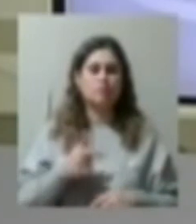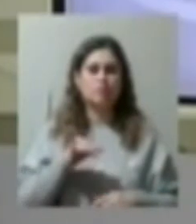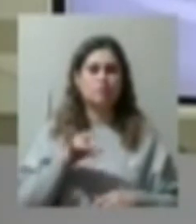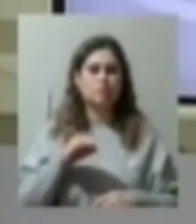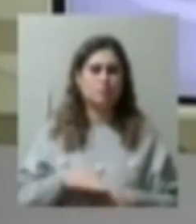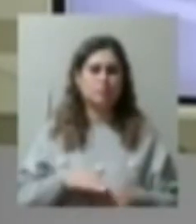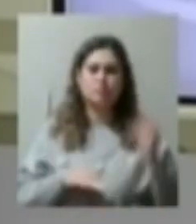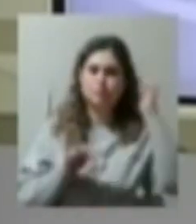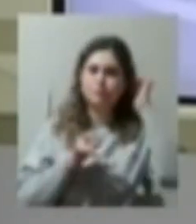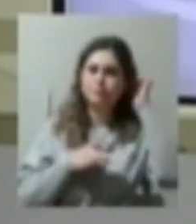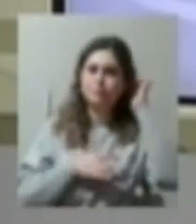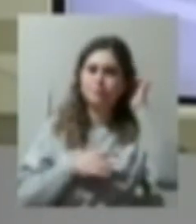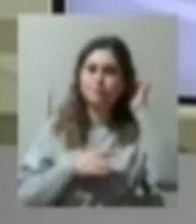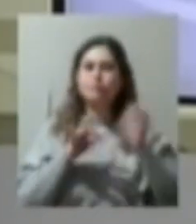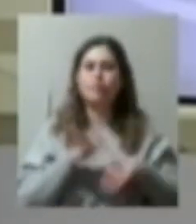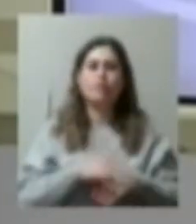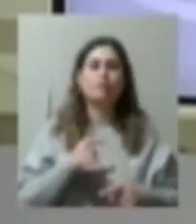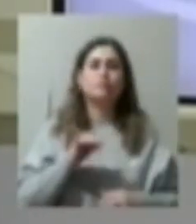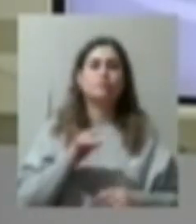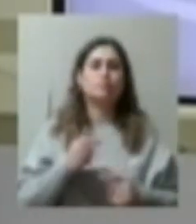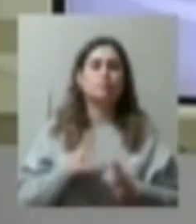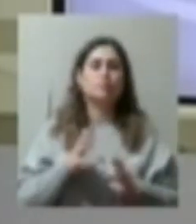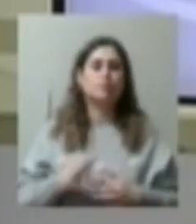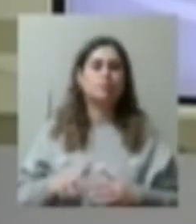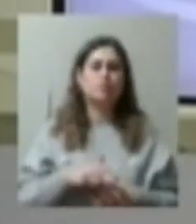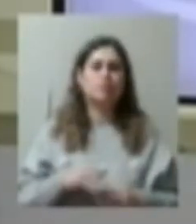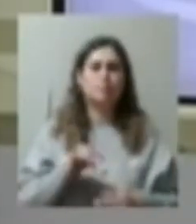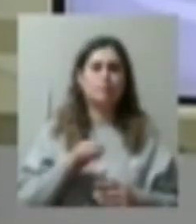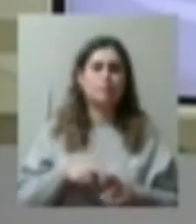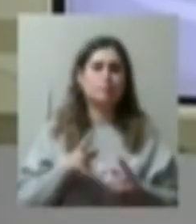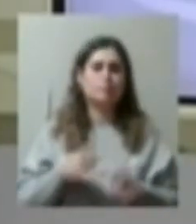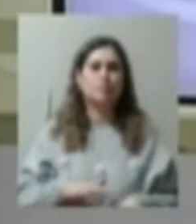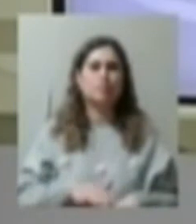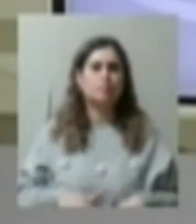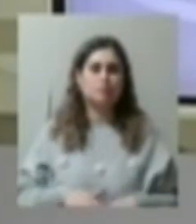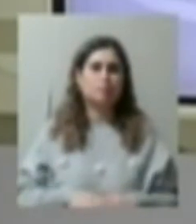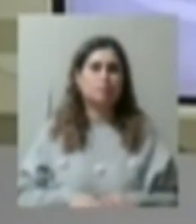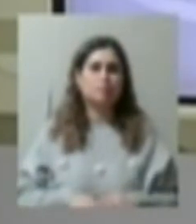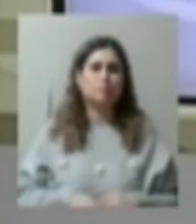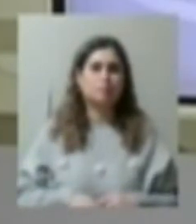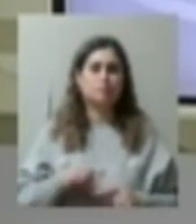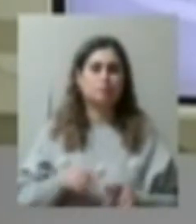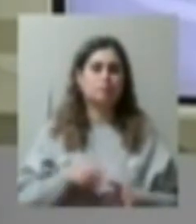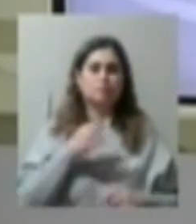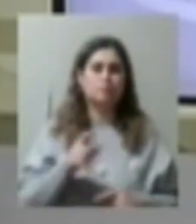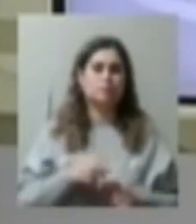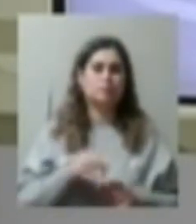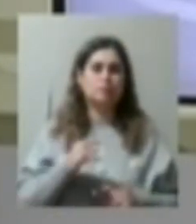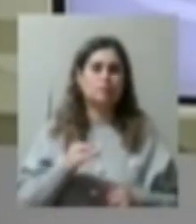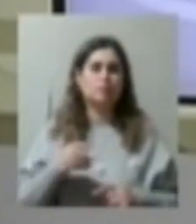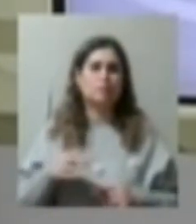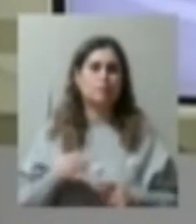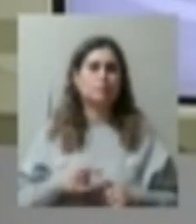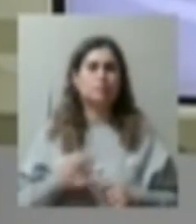Так. Ну, фактично, в Херсоні такі смуги є лише на території привокзальної площі. І, скажімо, що суттєво це